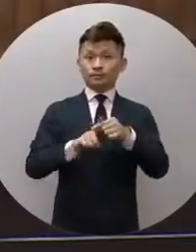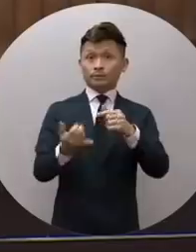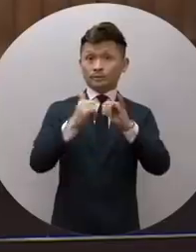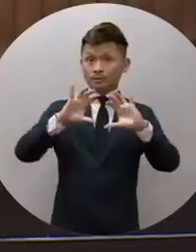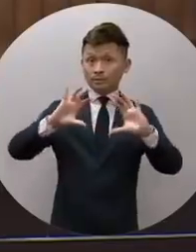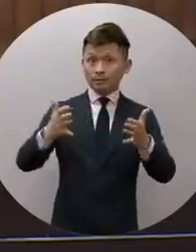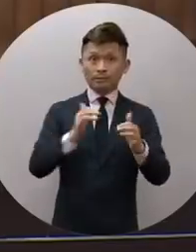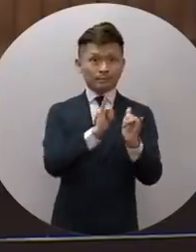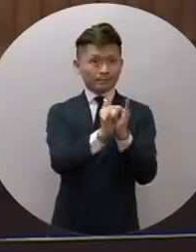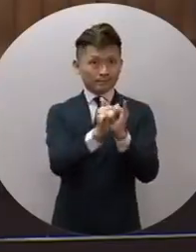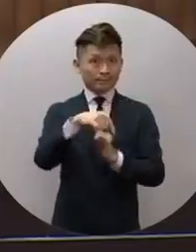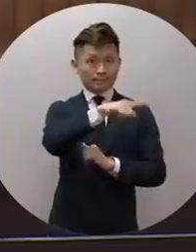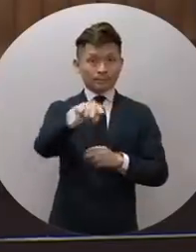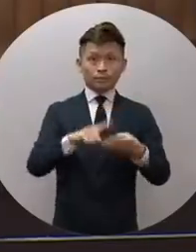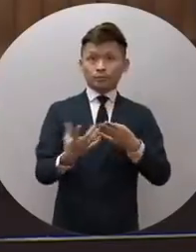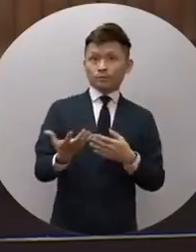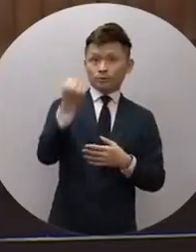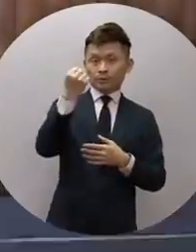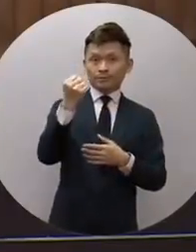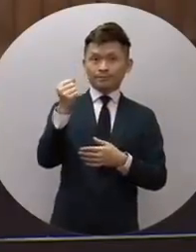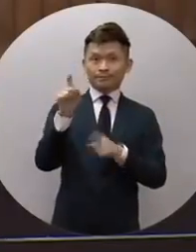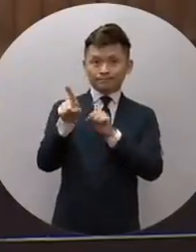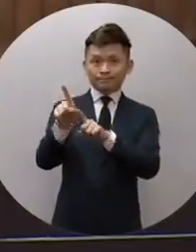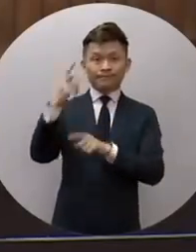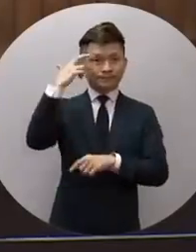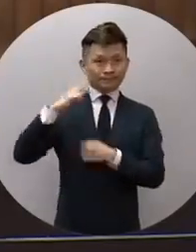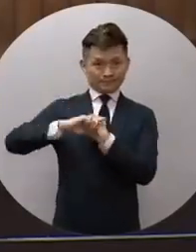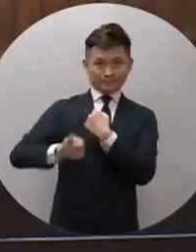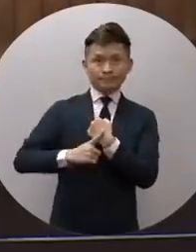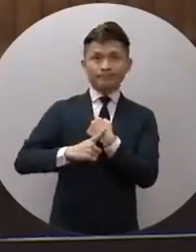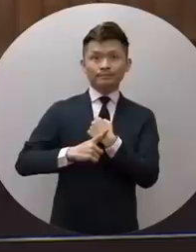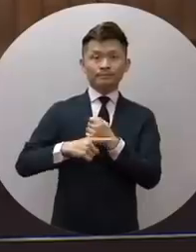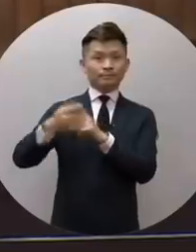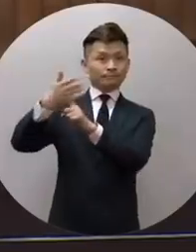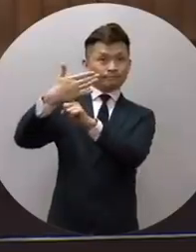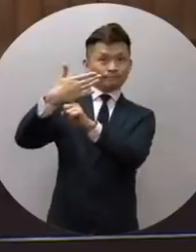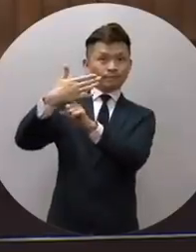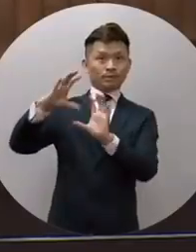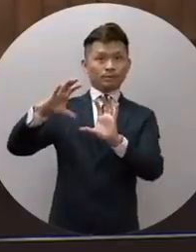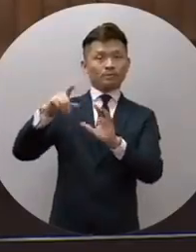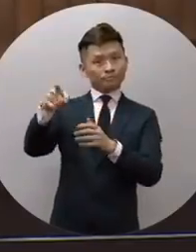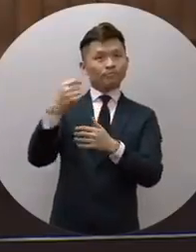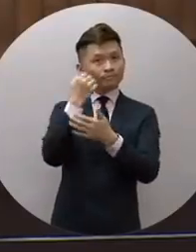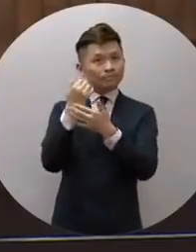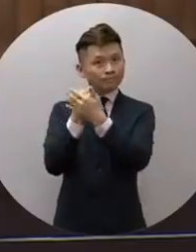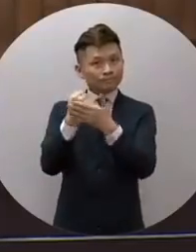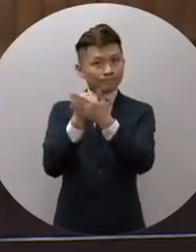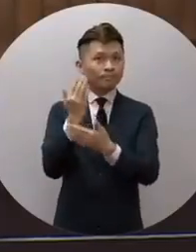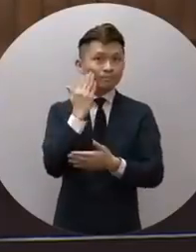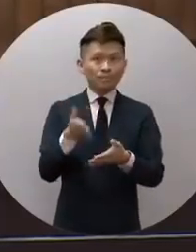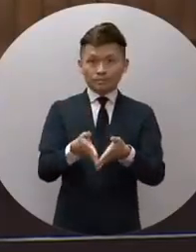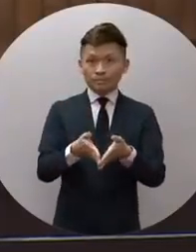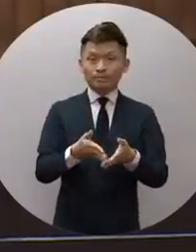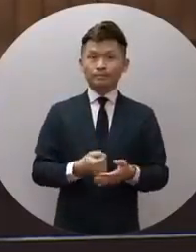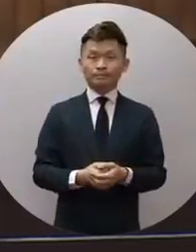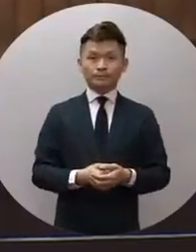民国国民主权宪法国旗是我们的宝贝，我们要认同、捍